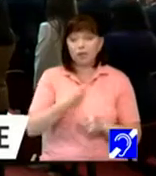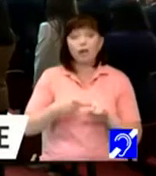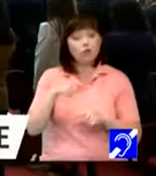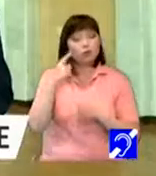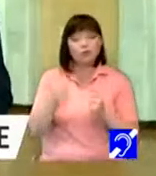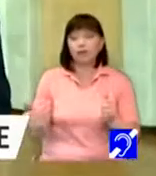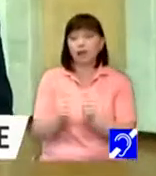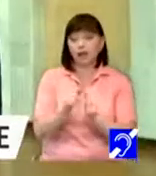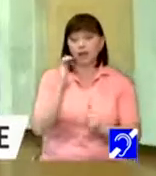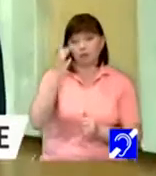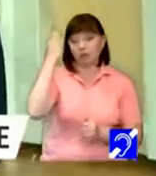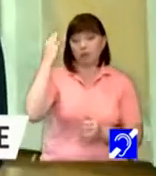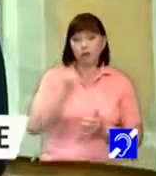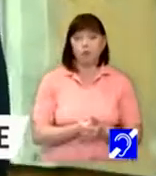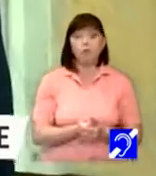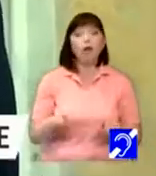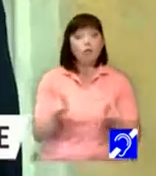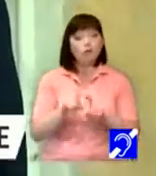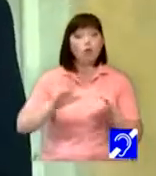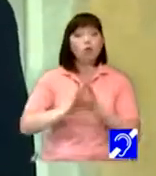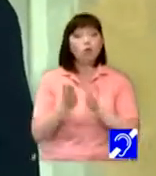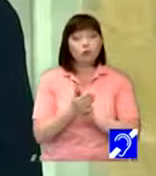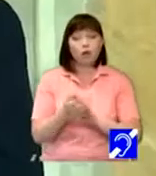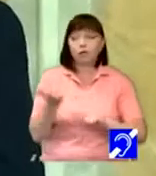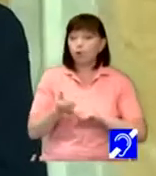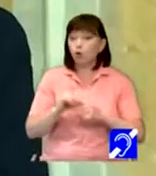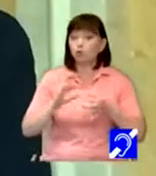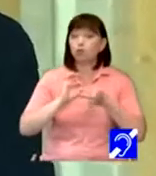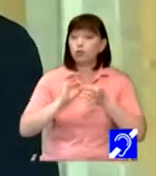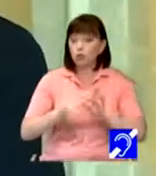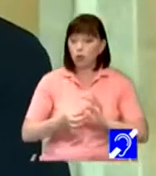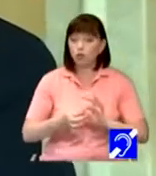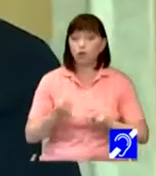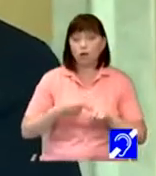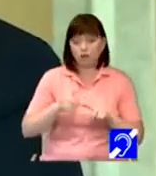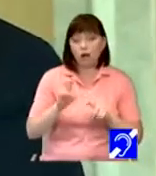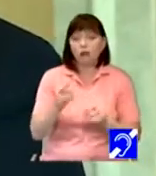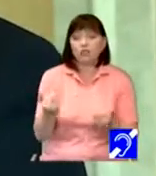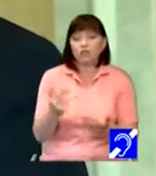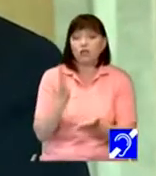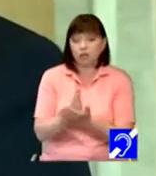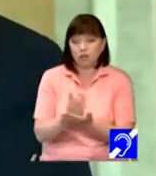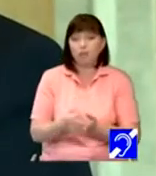Republica Moldova. Într-o situație atât de complicată cum este cea din regiune,